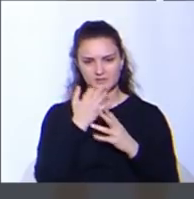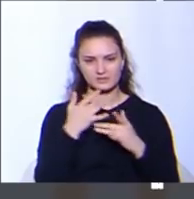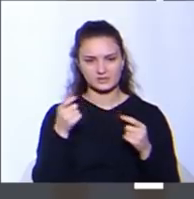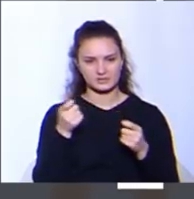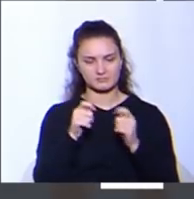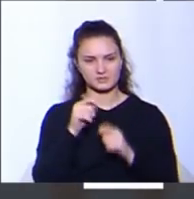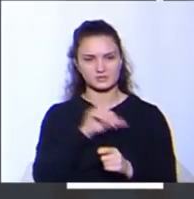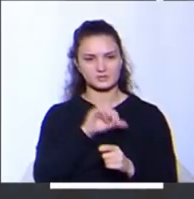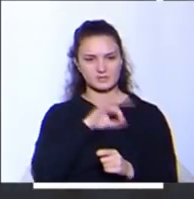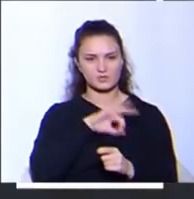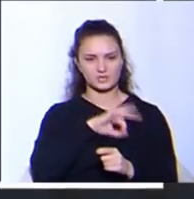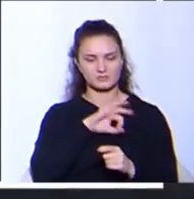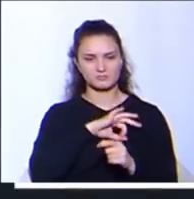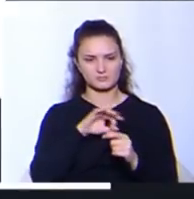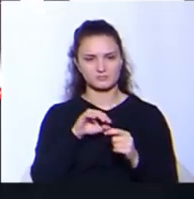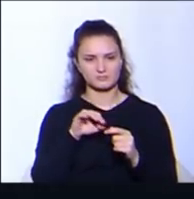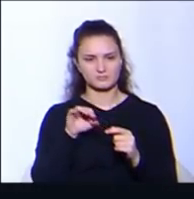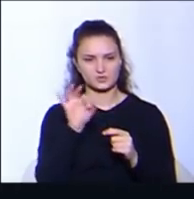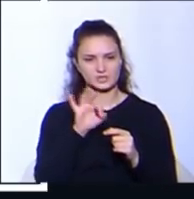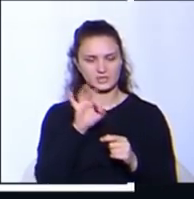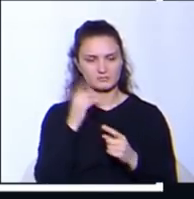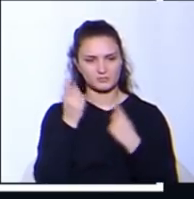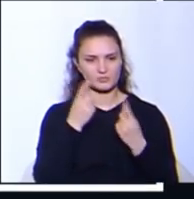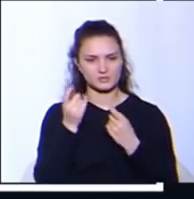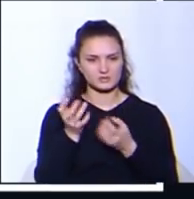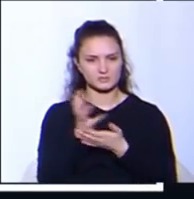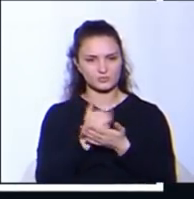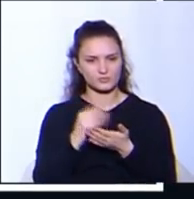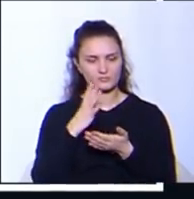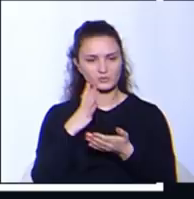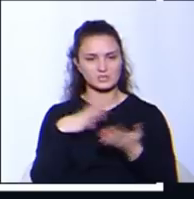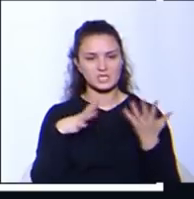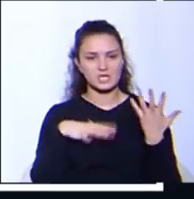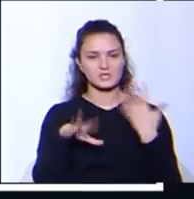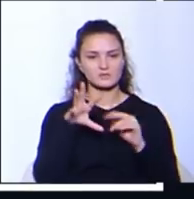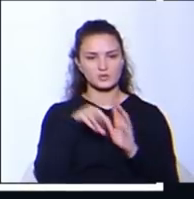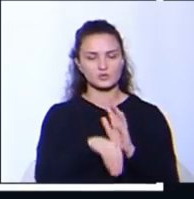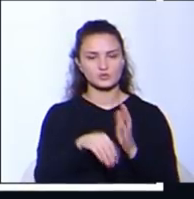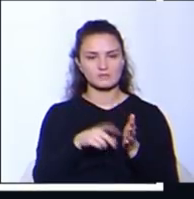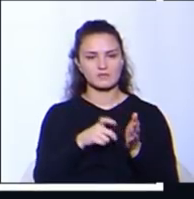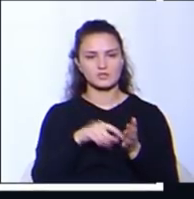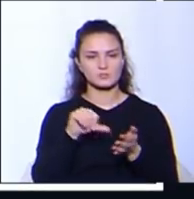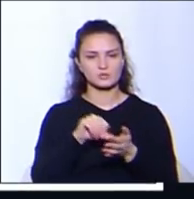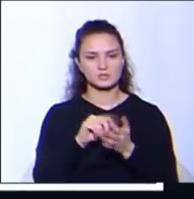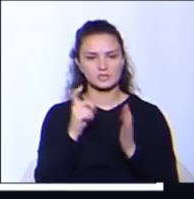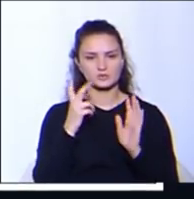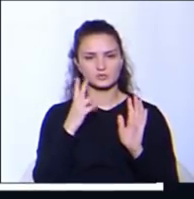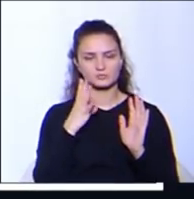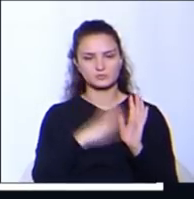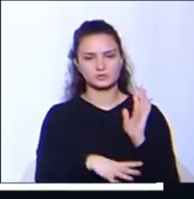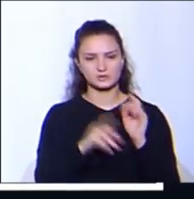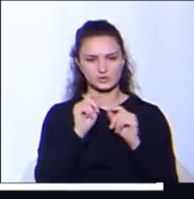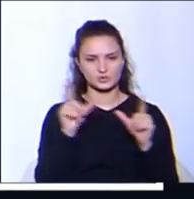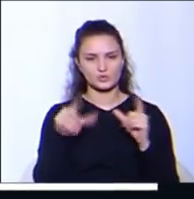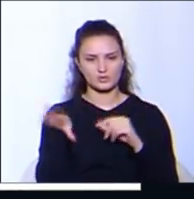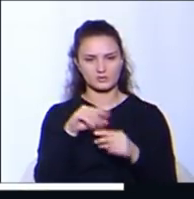გამოყენების შესახებ მონაცემების შეგროვება იყო. საქართველოს მასშტაბით კვლევაში მონაწილეობა 190-მა